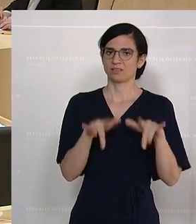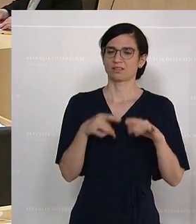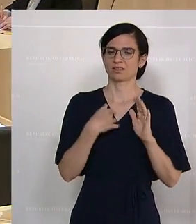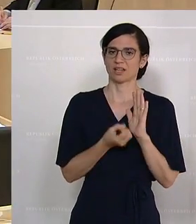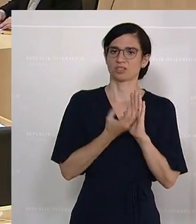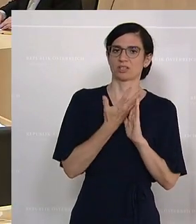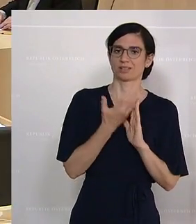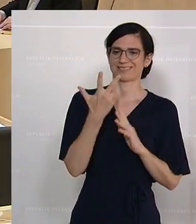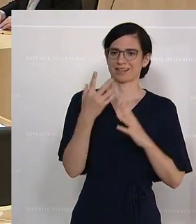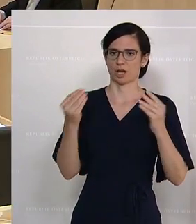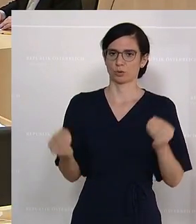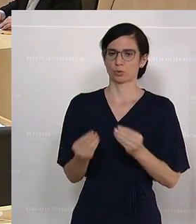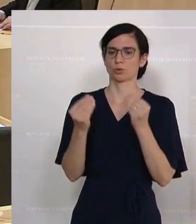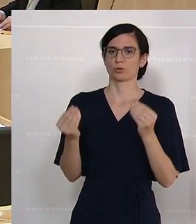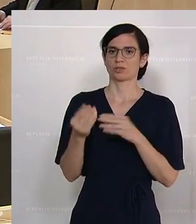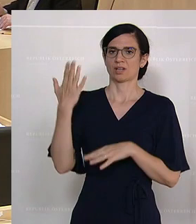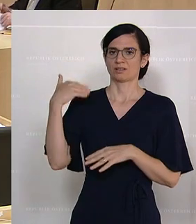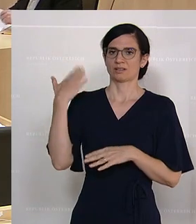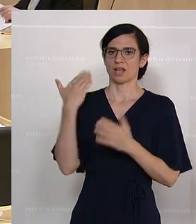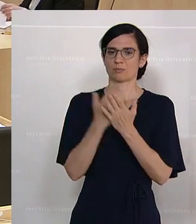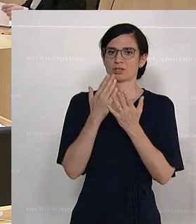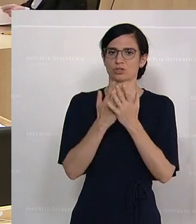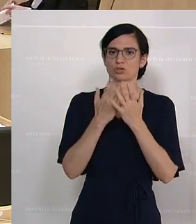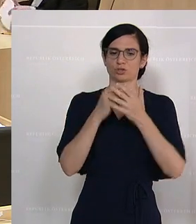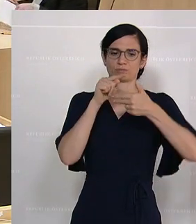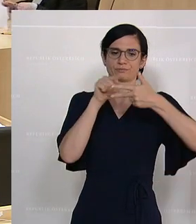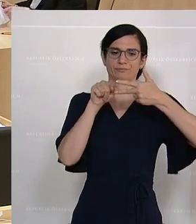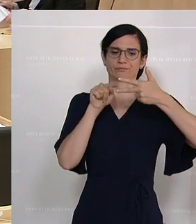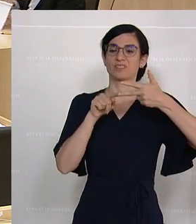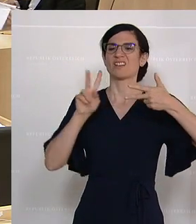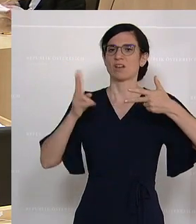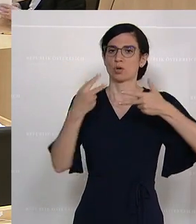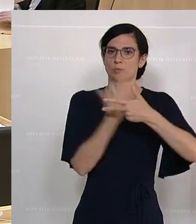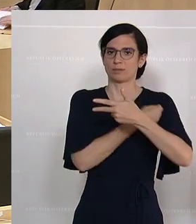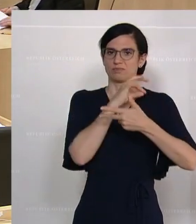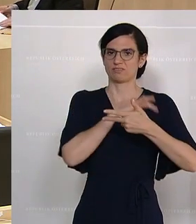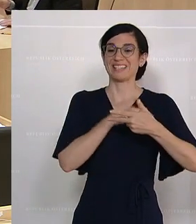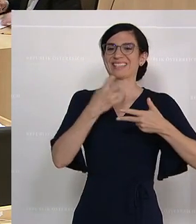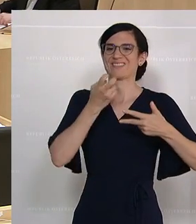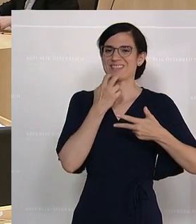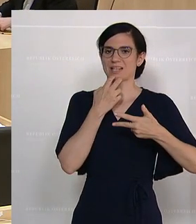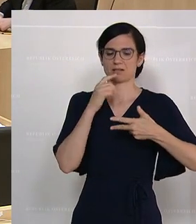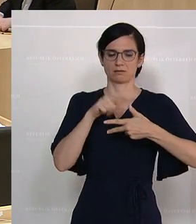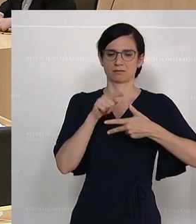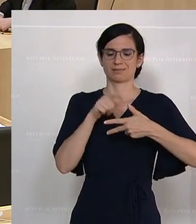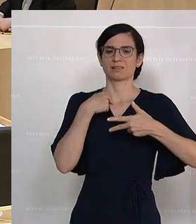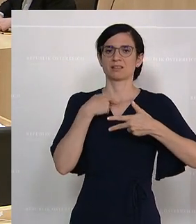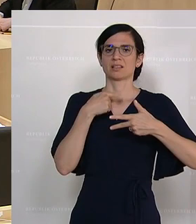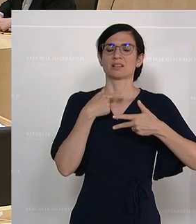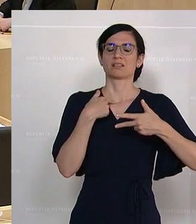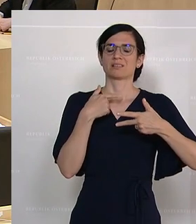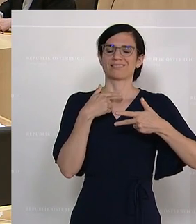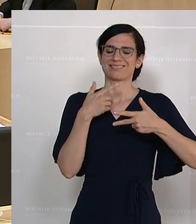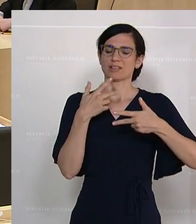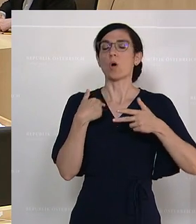drei gründe damals definiert warum wir die impfpflicht wollen dass man eingriff in grundrechte aber drei gründe